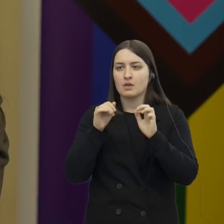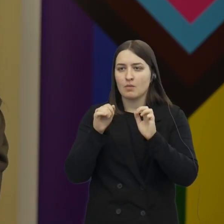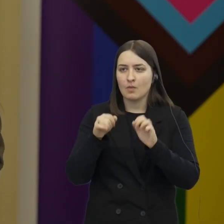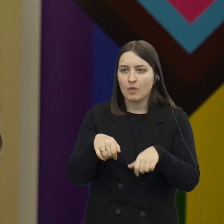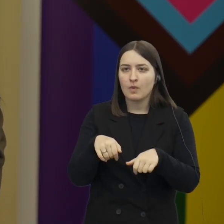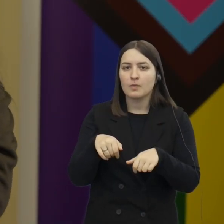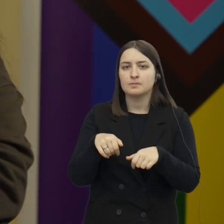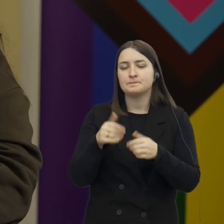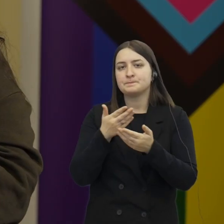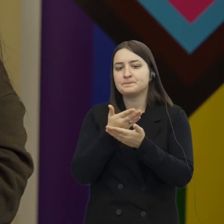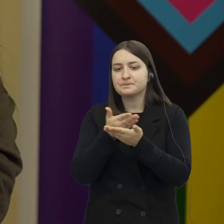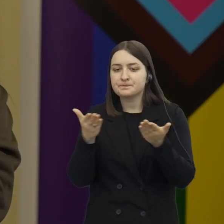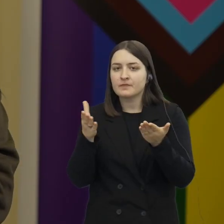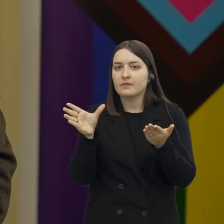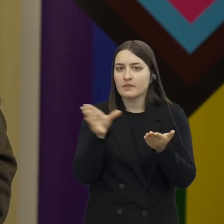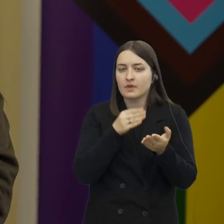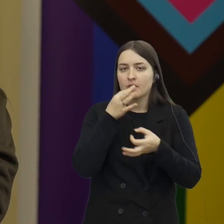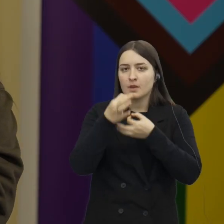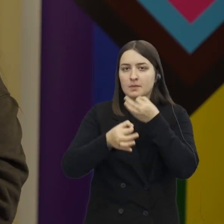nurodyti vieną tokį,